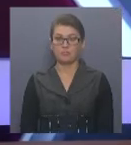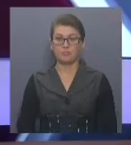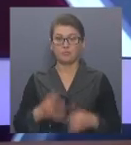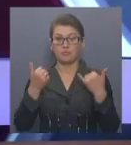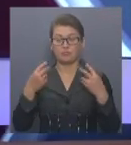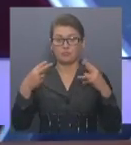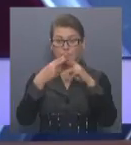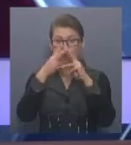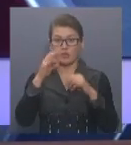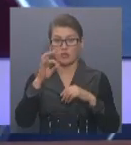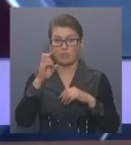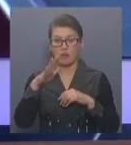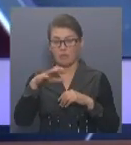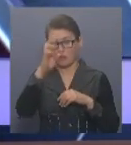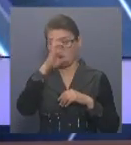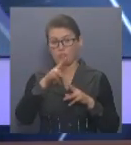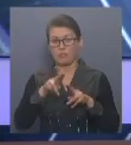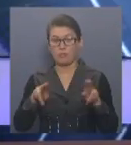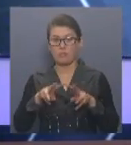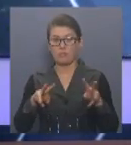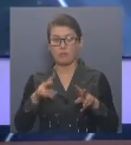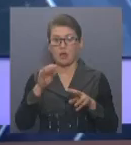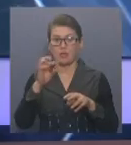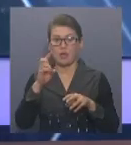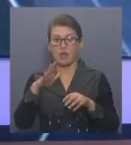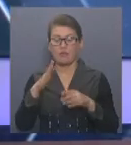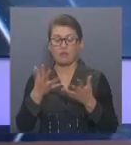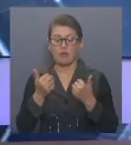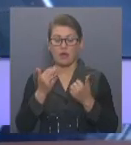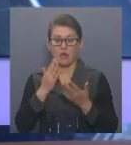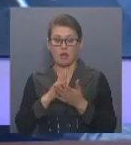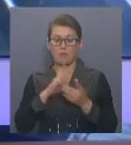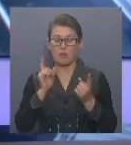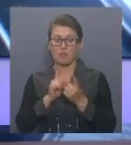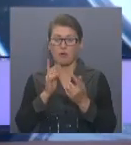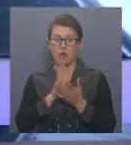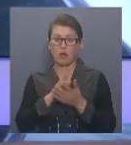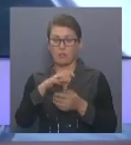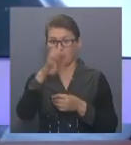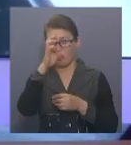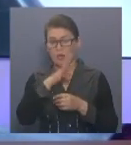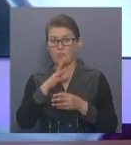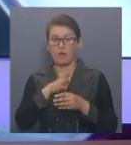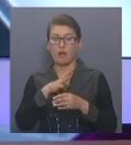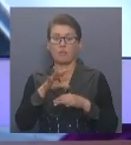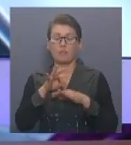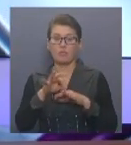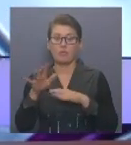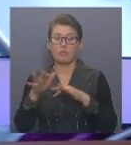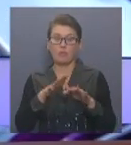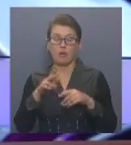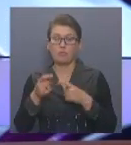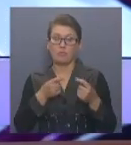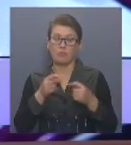Бүгін Ақордада Нұрсұлтан Назарбаев еліміздің премьер-министрі Бақытжан Сағынтаевты қабылдады. Кездесу барысында елбасының жолдауын іске асыру бағытында